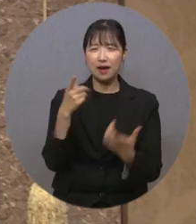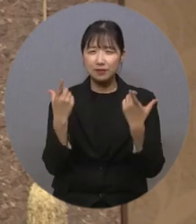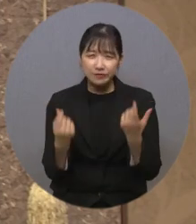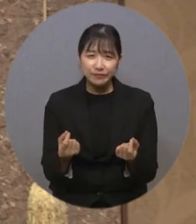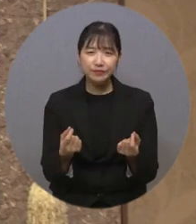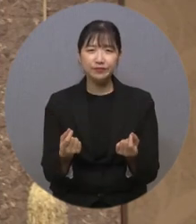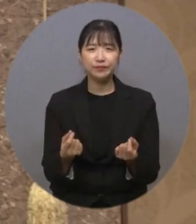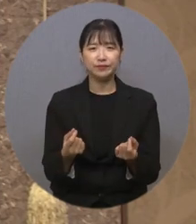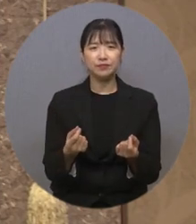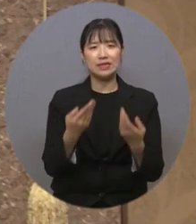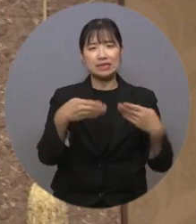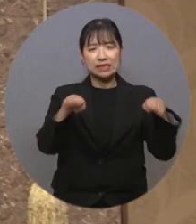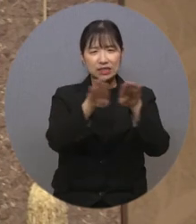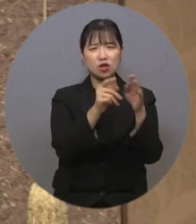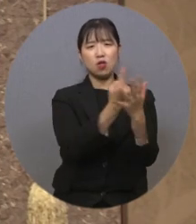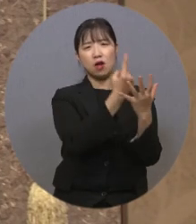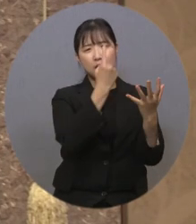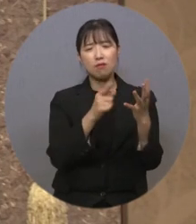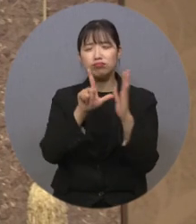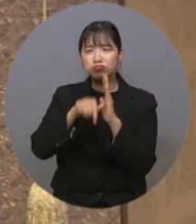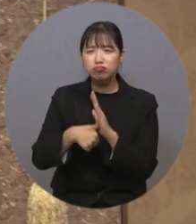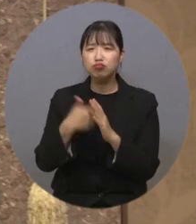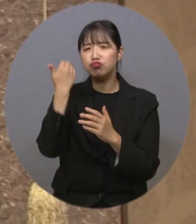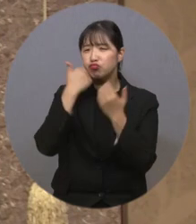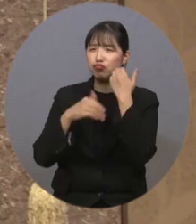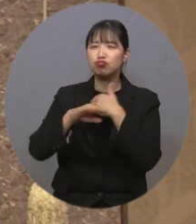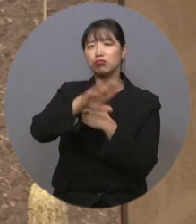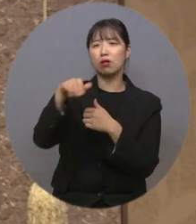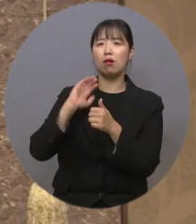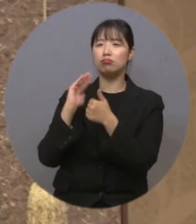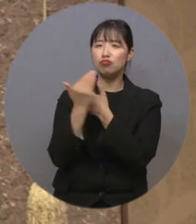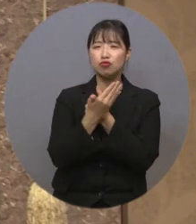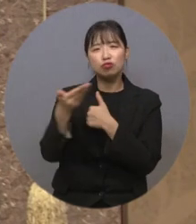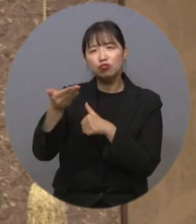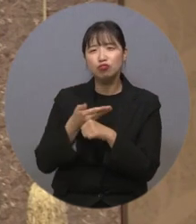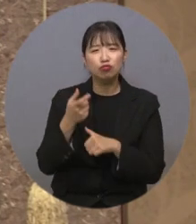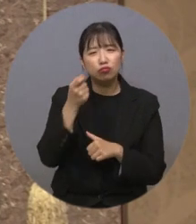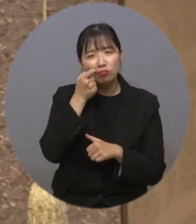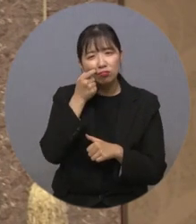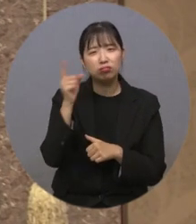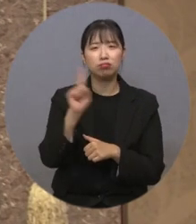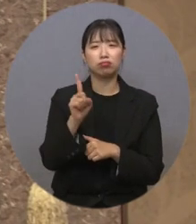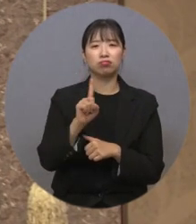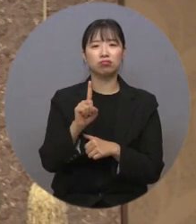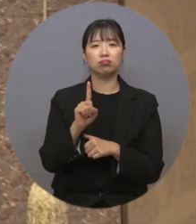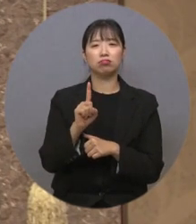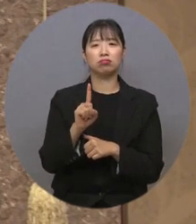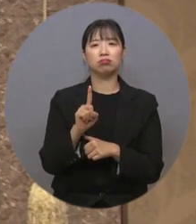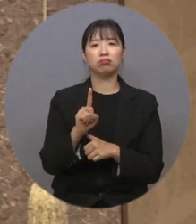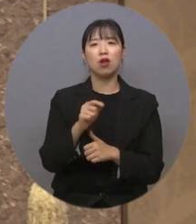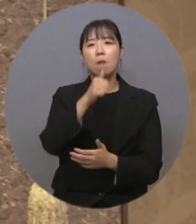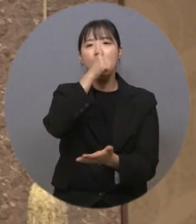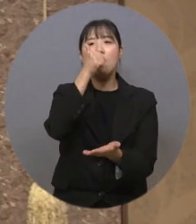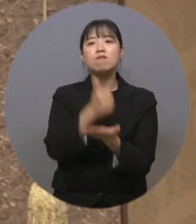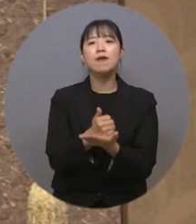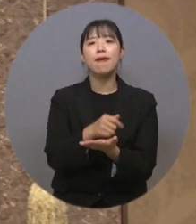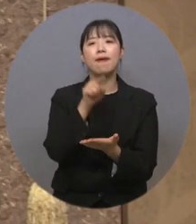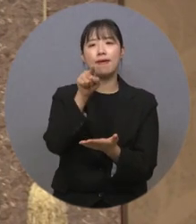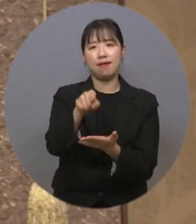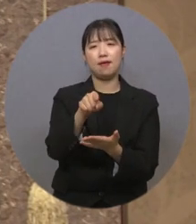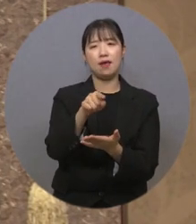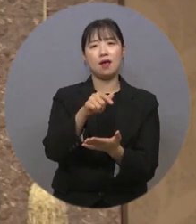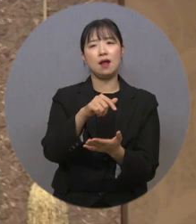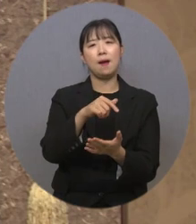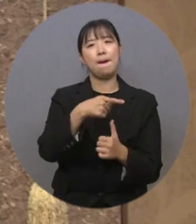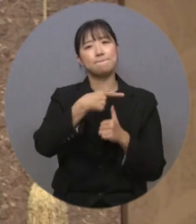말씀드렸지만은 시설을 퇴소했을 때 누군가가 지켜주지 못한다면은 어쩌면 그 범죄라는 네.